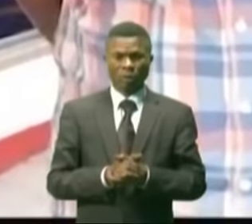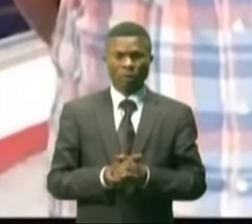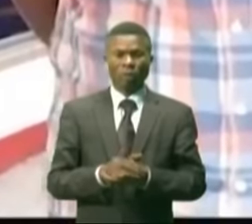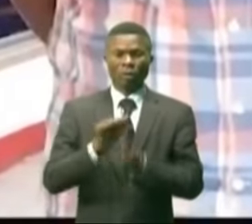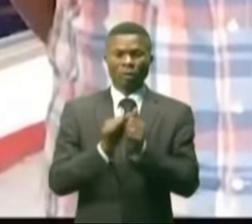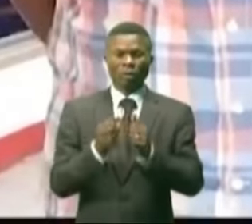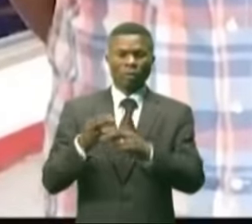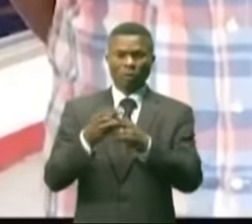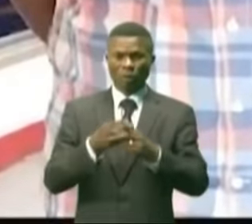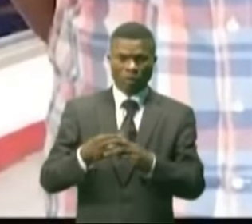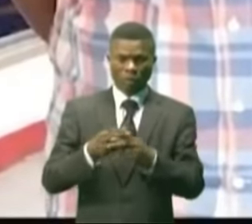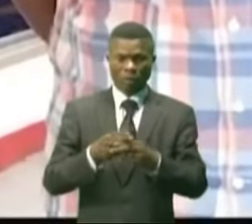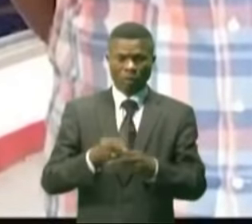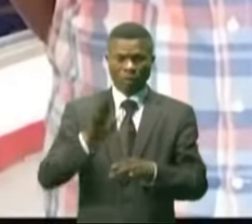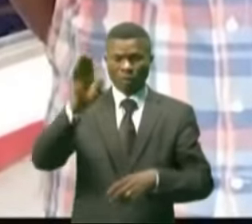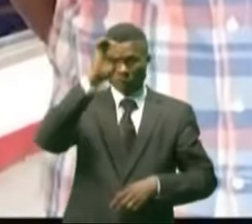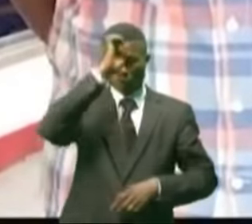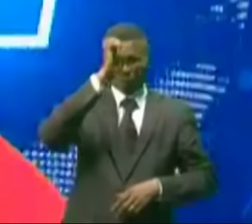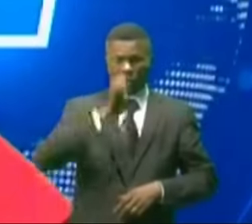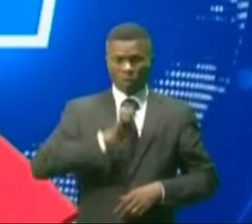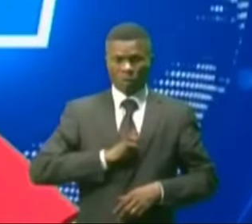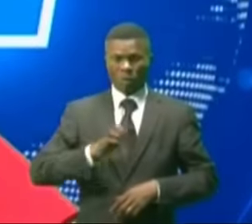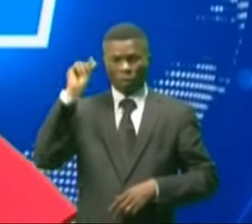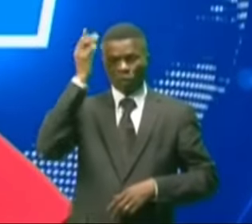sécurités auprès de son excellence, monsieur le gouverneur.